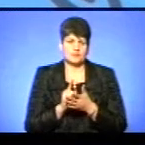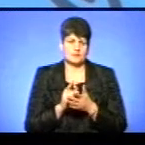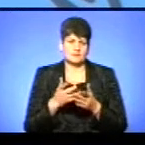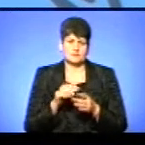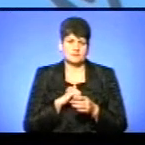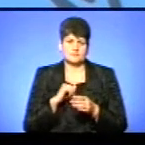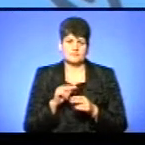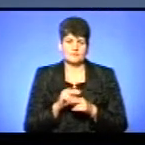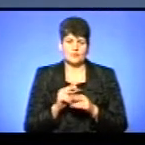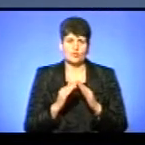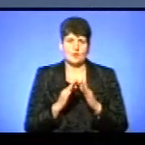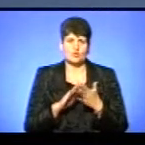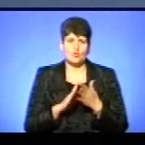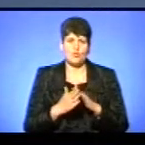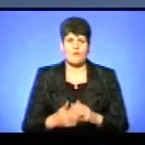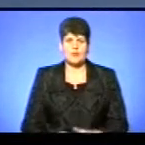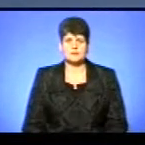тобто в домашніх умовах.